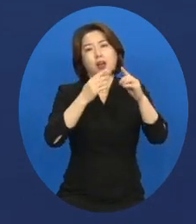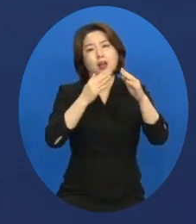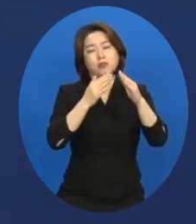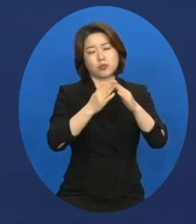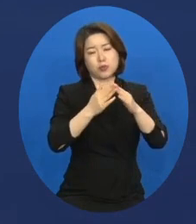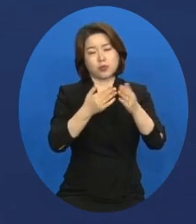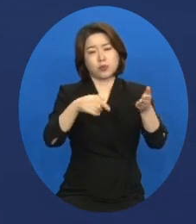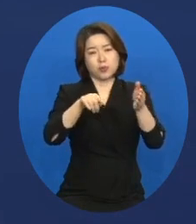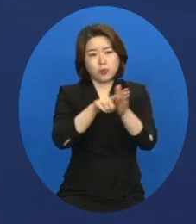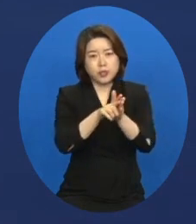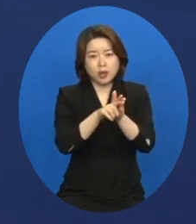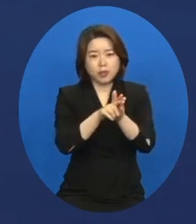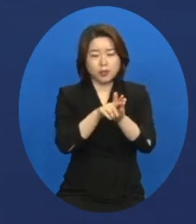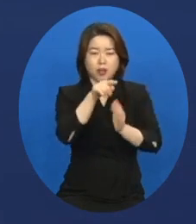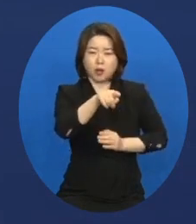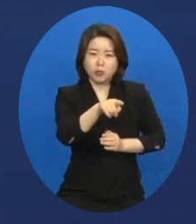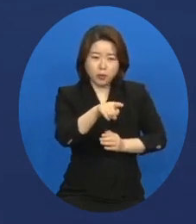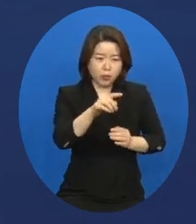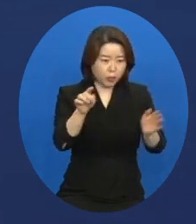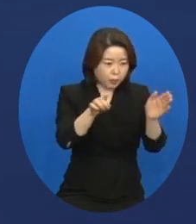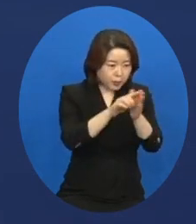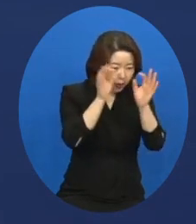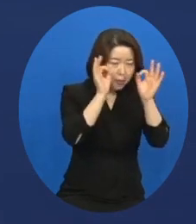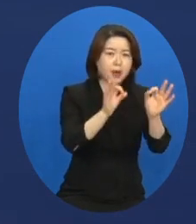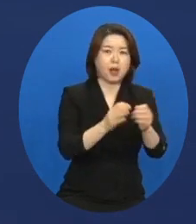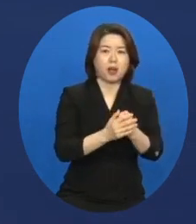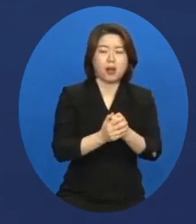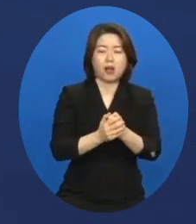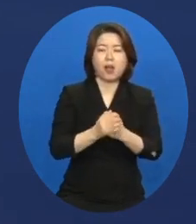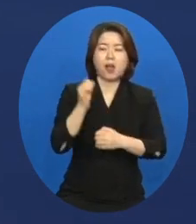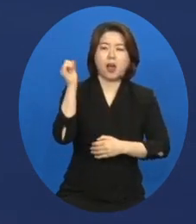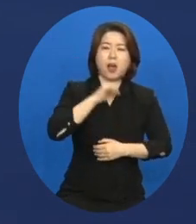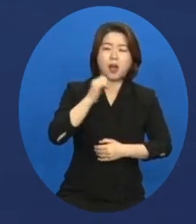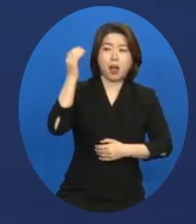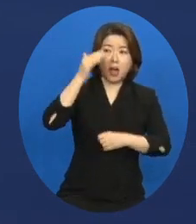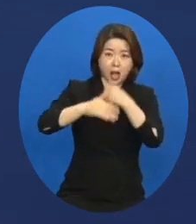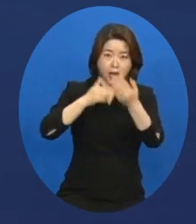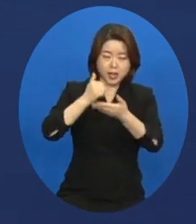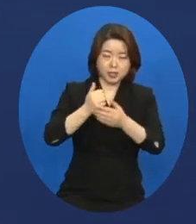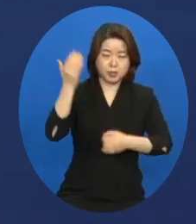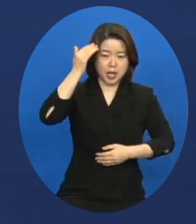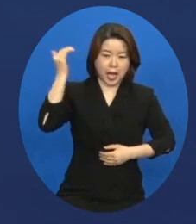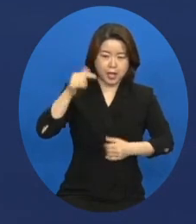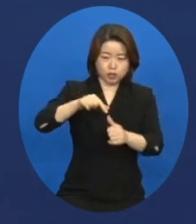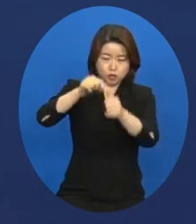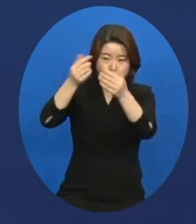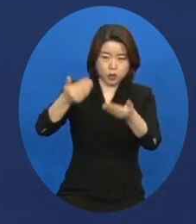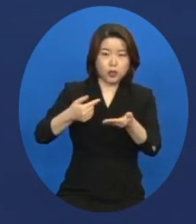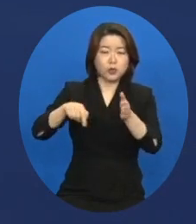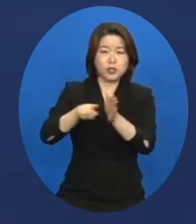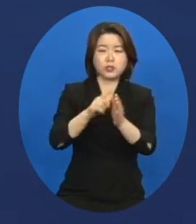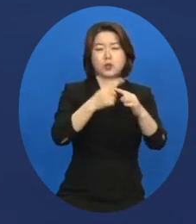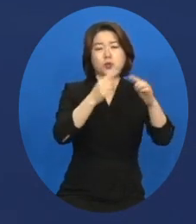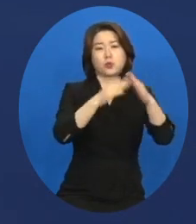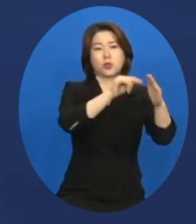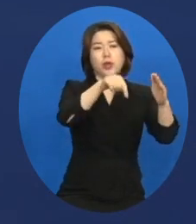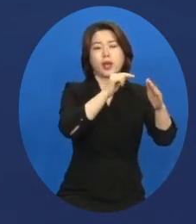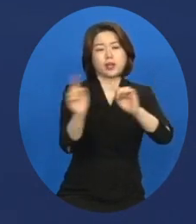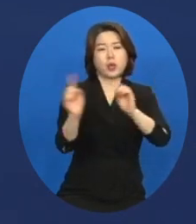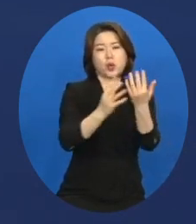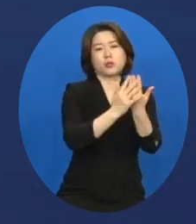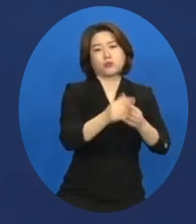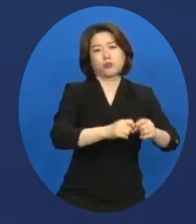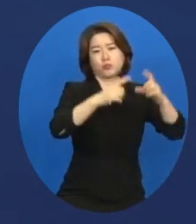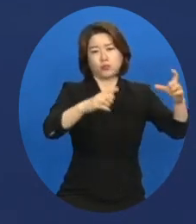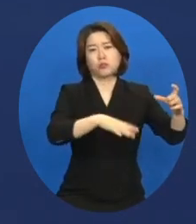믿어진 거예요. 하나님이 우리 민족을 구원하시려고 교회의 부흥을 먼저 주셨던 겁니다.